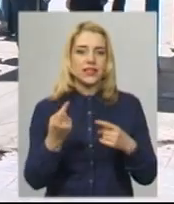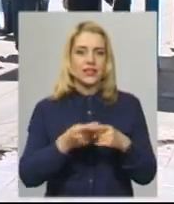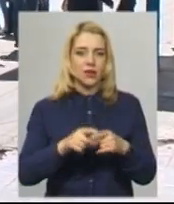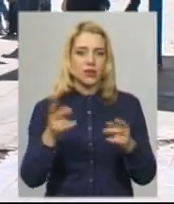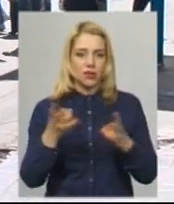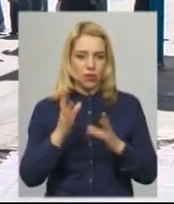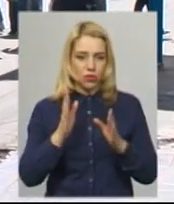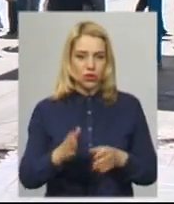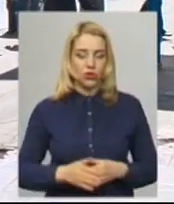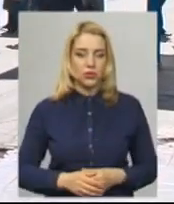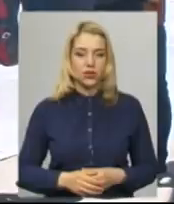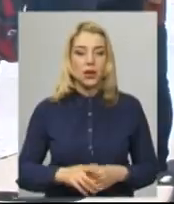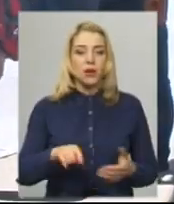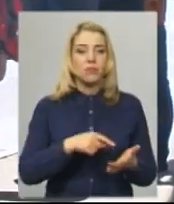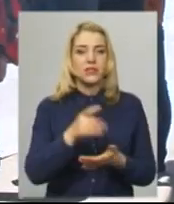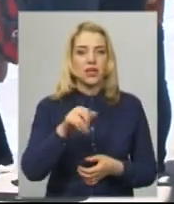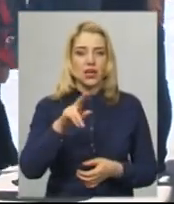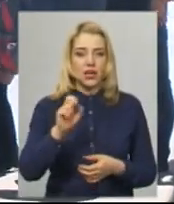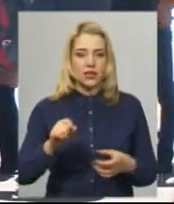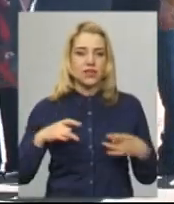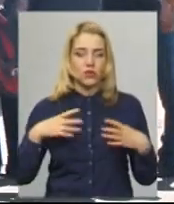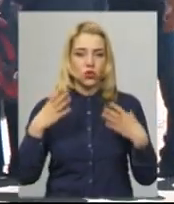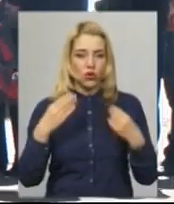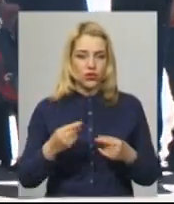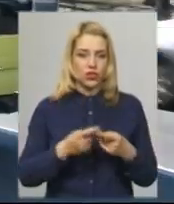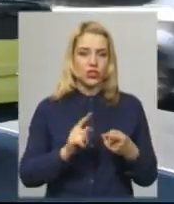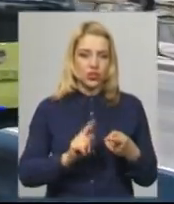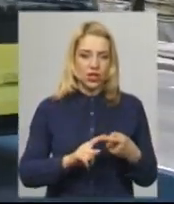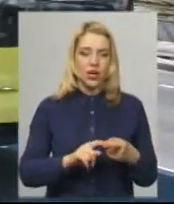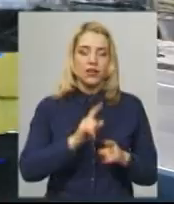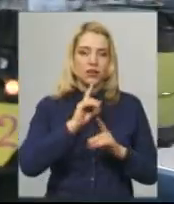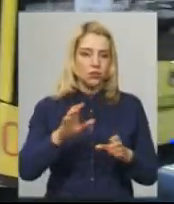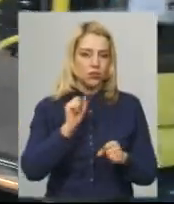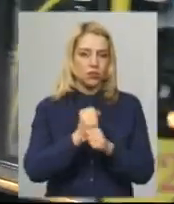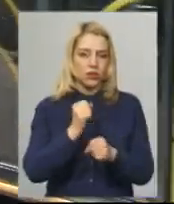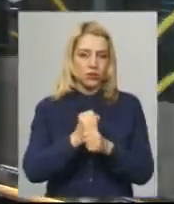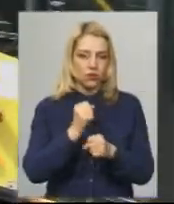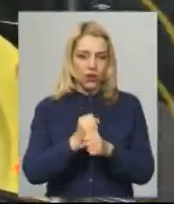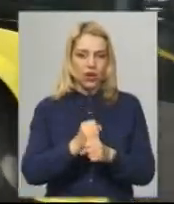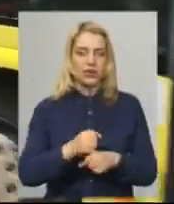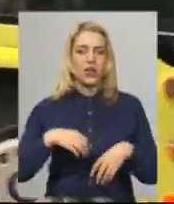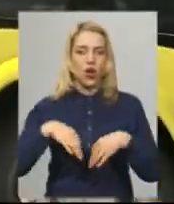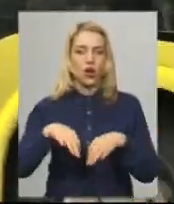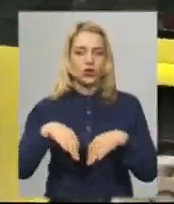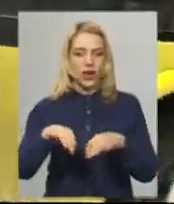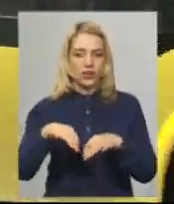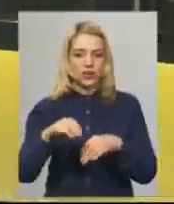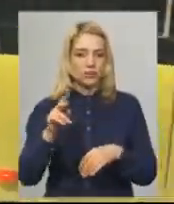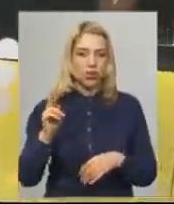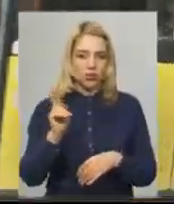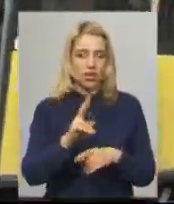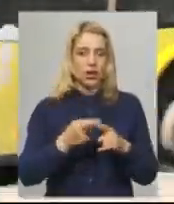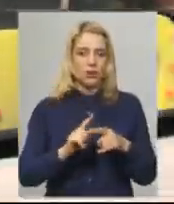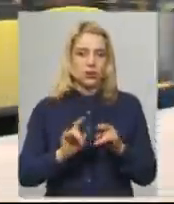міській раді в святкові дні з 18 по 20 квітня у Хмельницькому не курсуватиме громадський транспорт. Про це під час онлайн-брифінгу